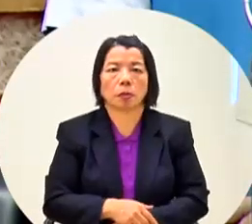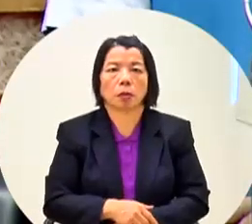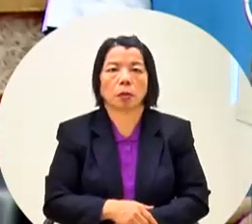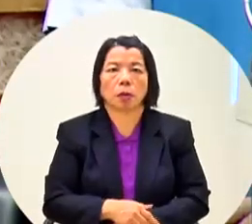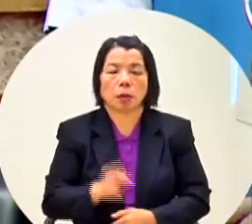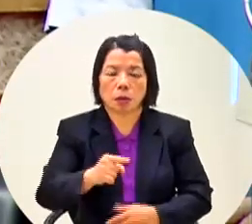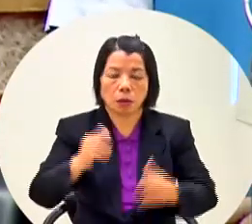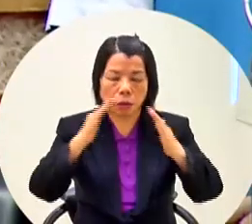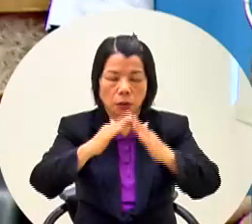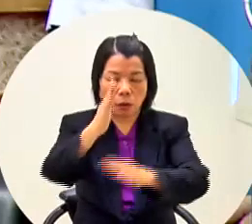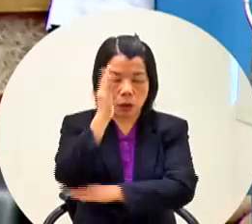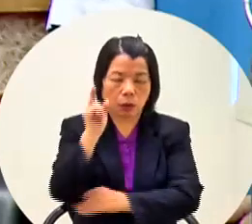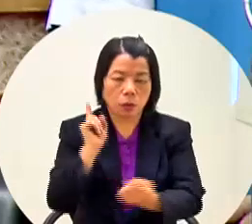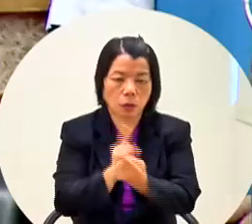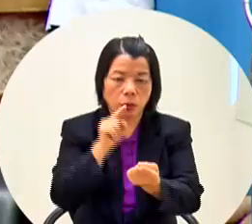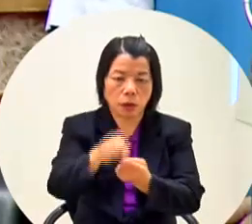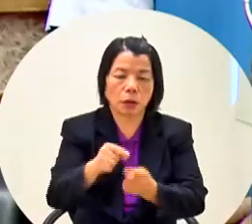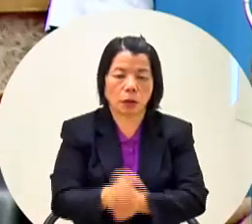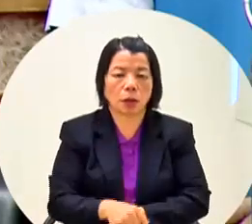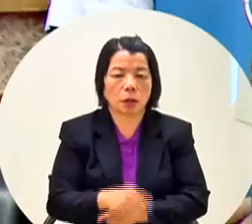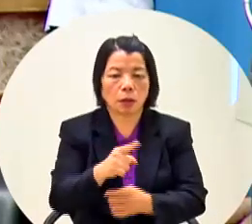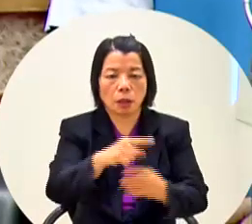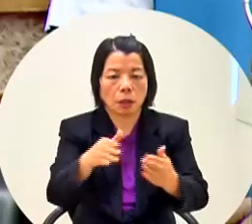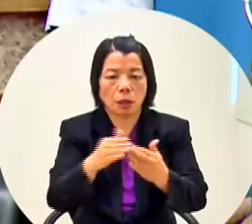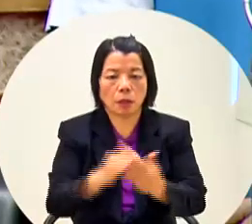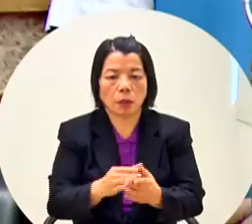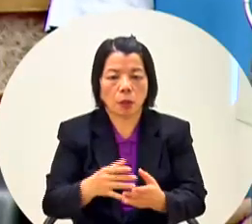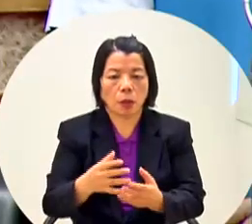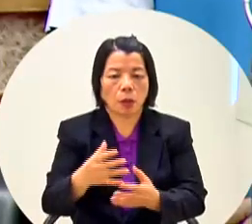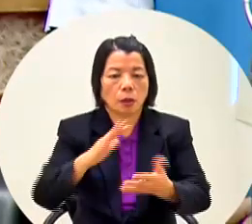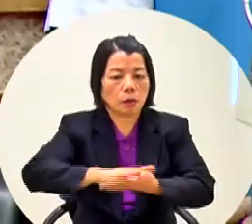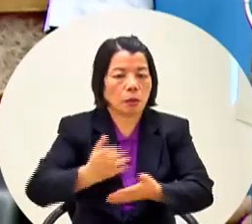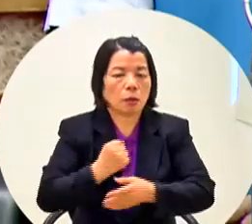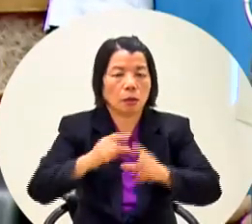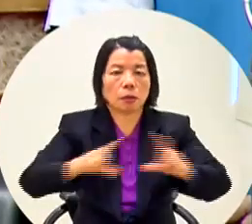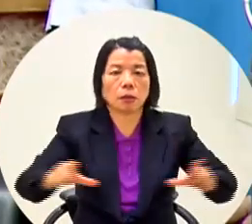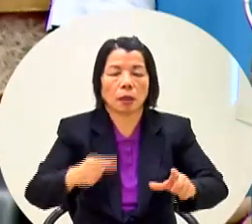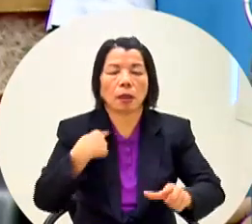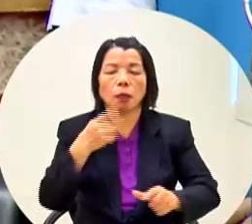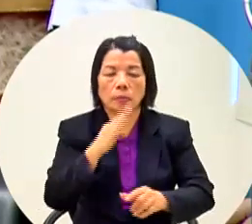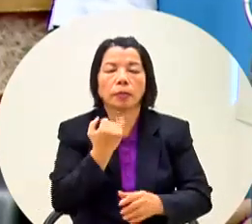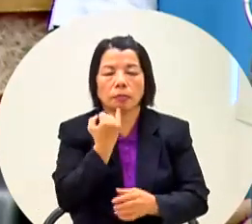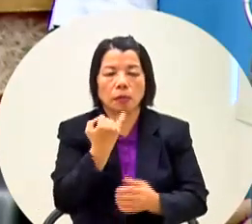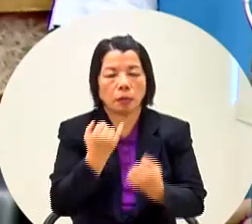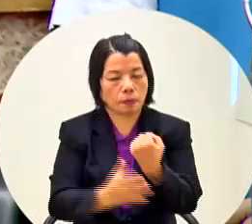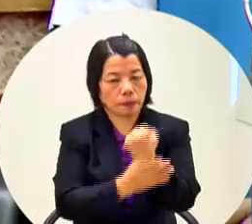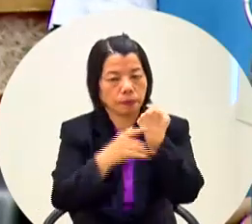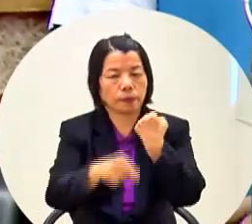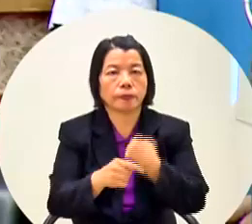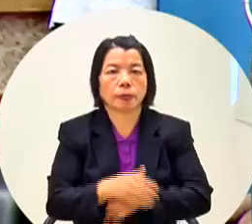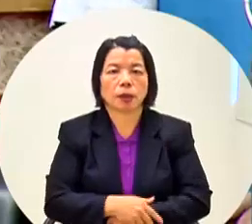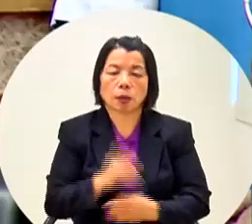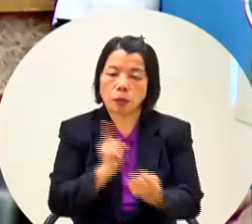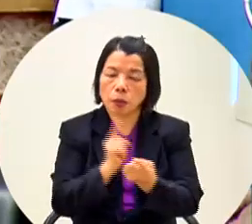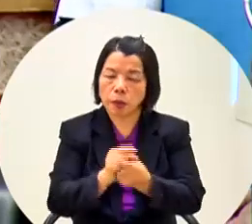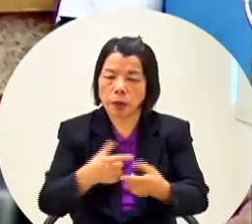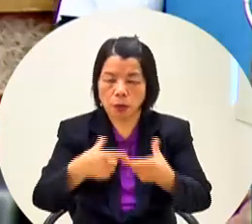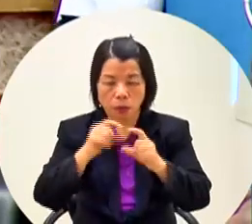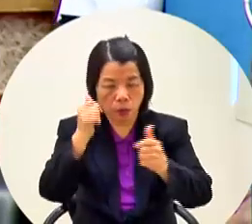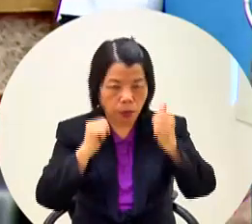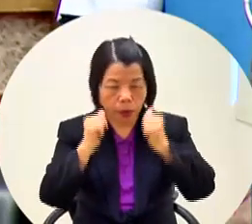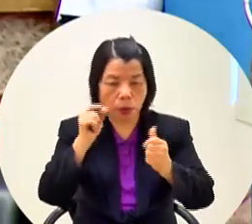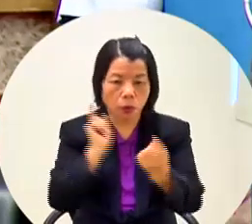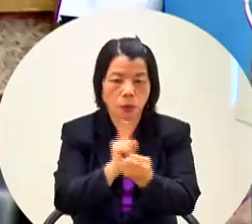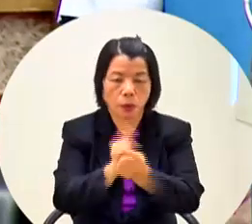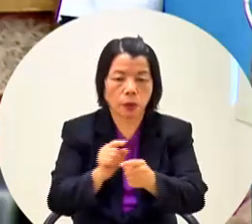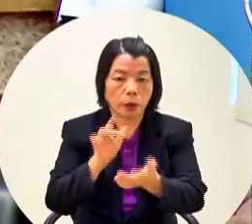市政府面对这个是很大的挑战，在我们做得到的部分都愿意来支持。所以说我们建议回过头来，希望这个疫情